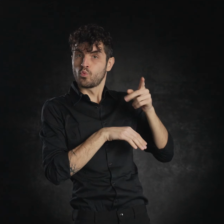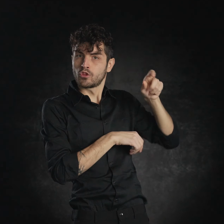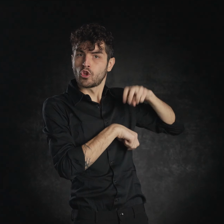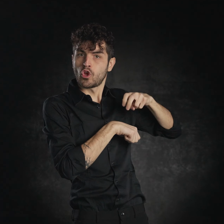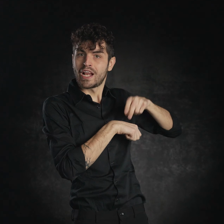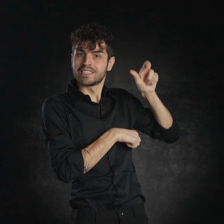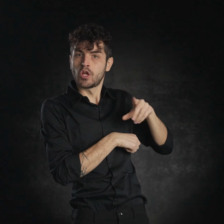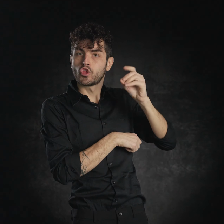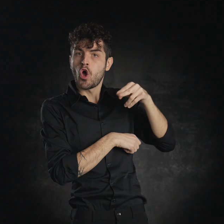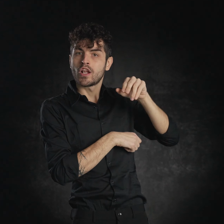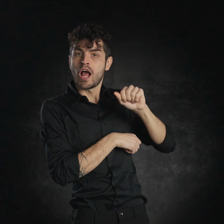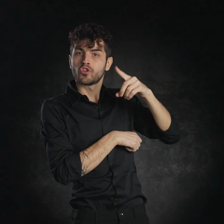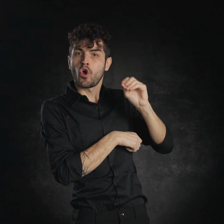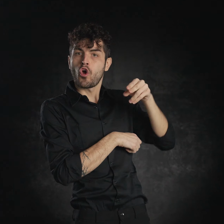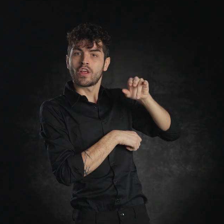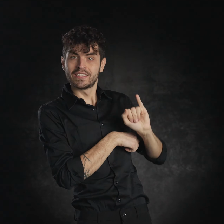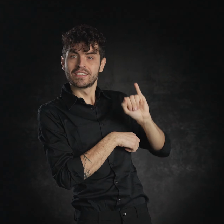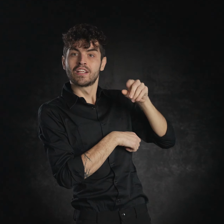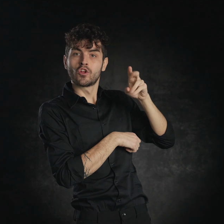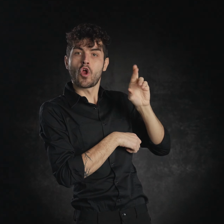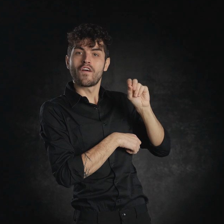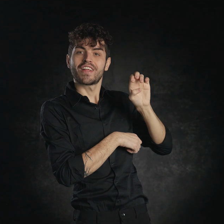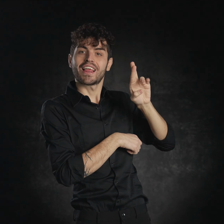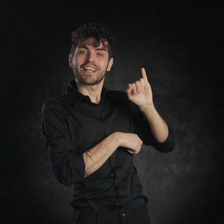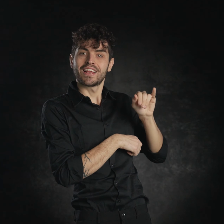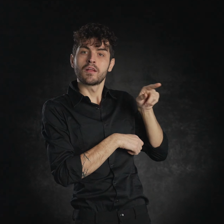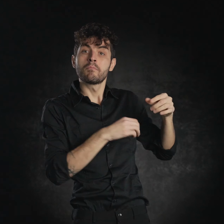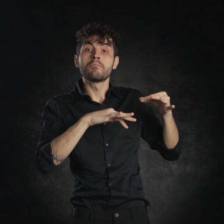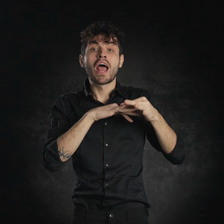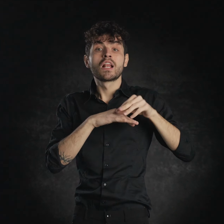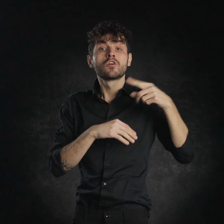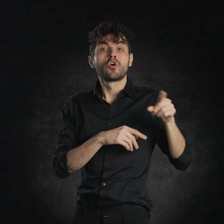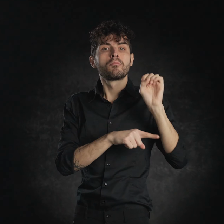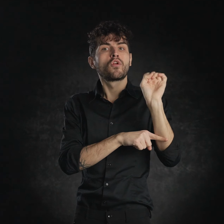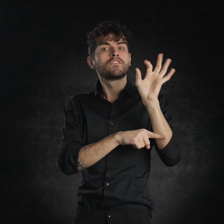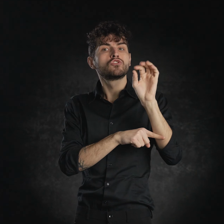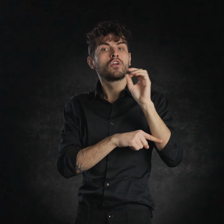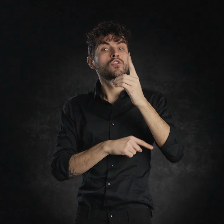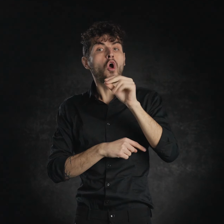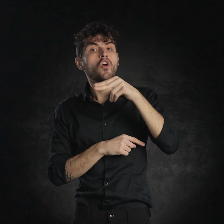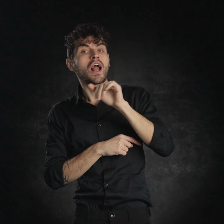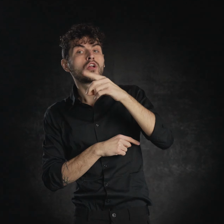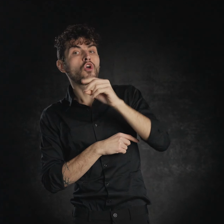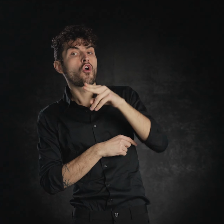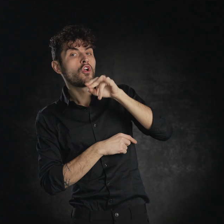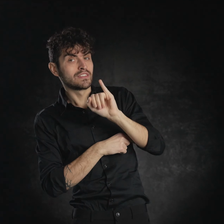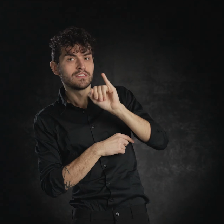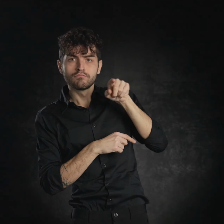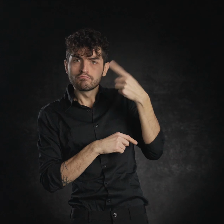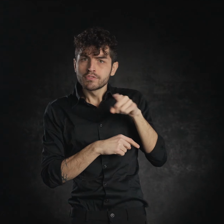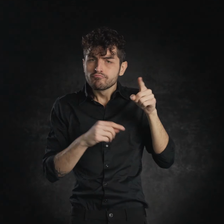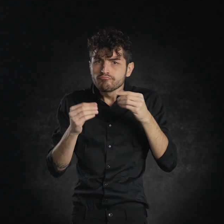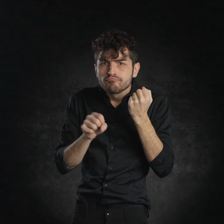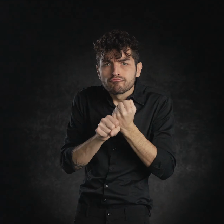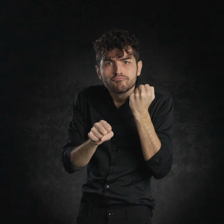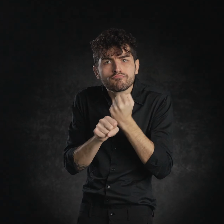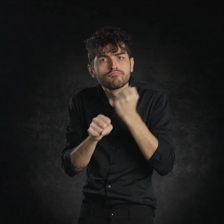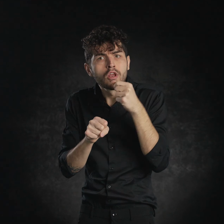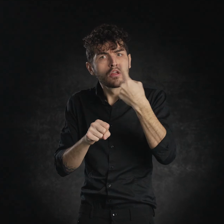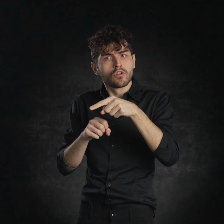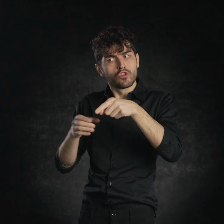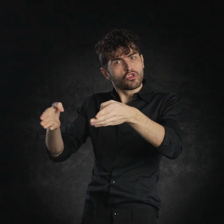nel 1992 la dottoressa Don Rovere assieme al marito al professore Donadoni